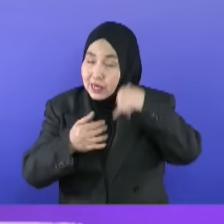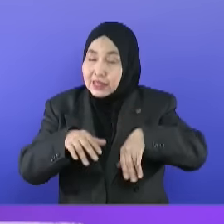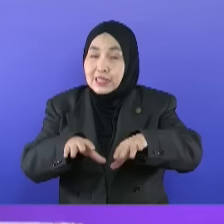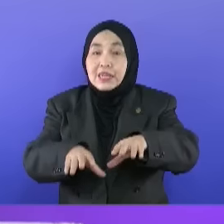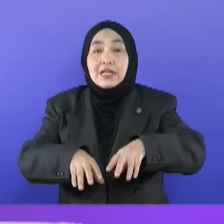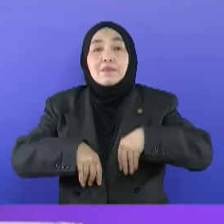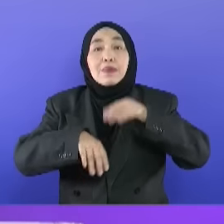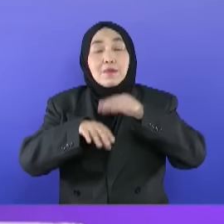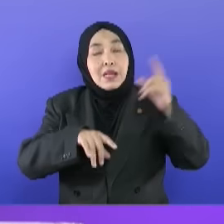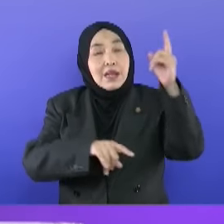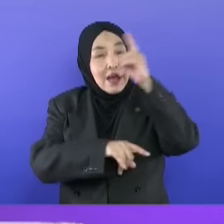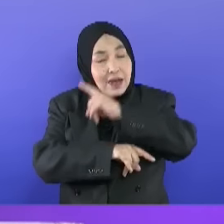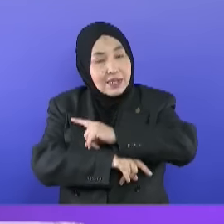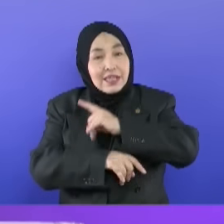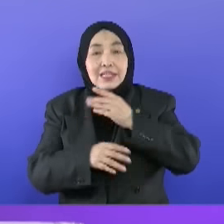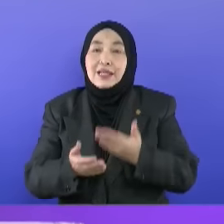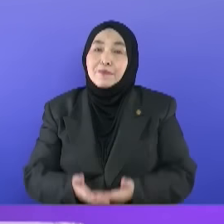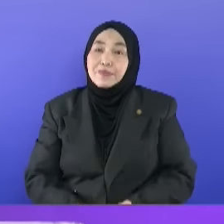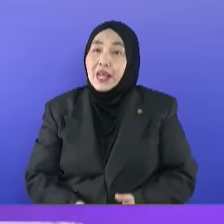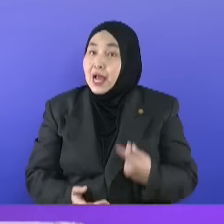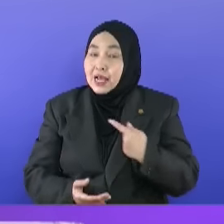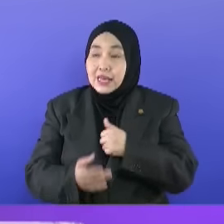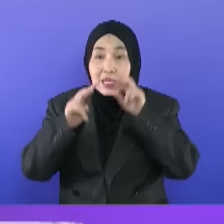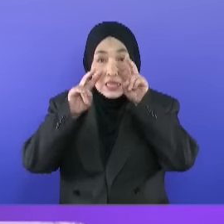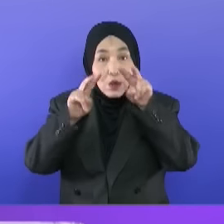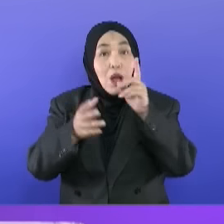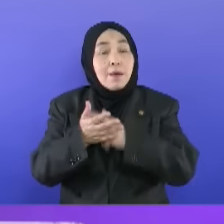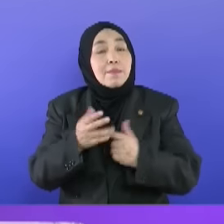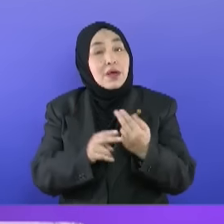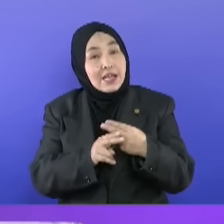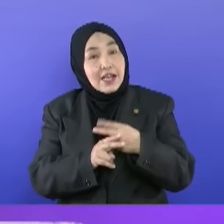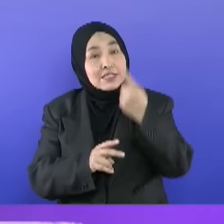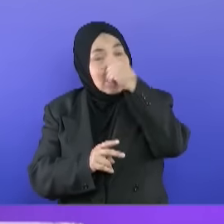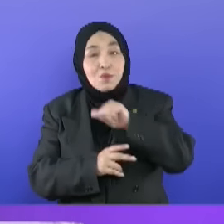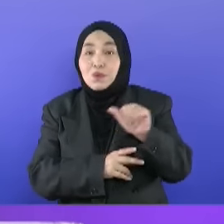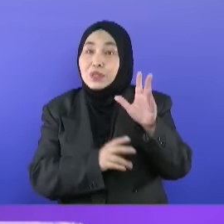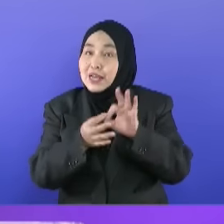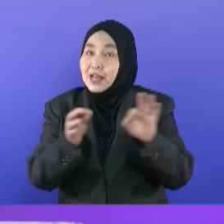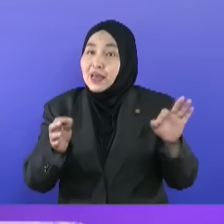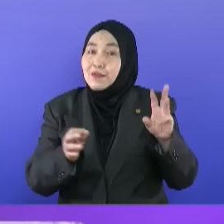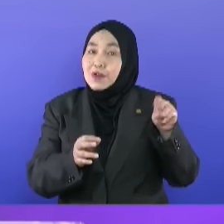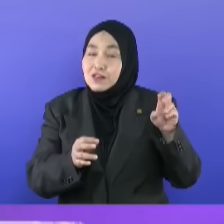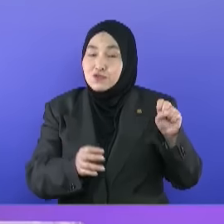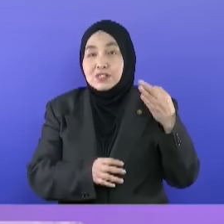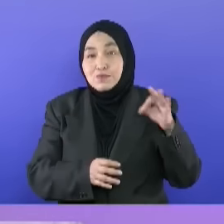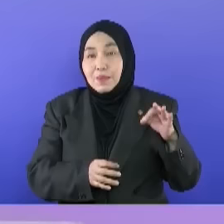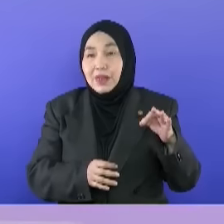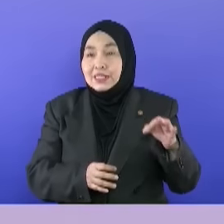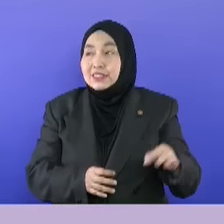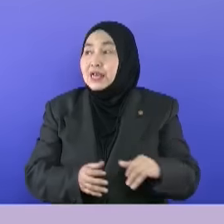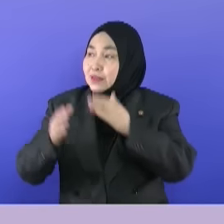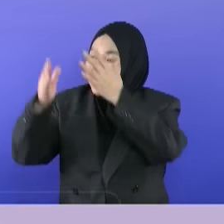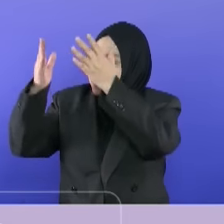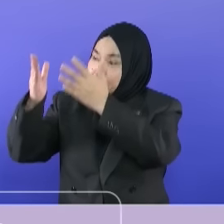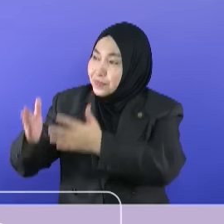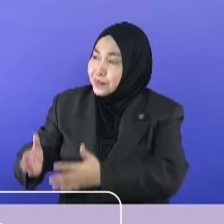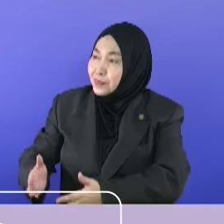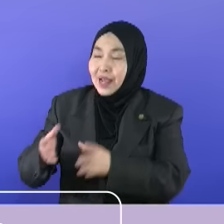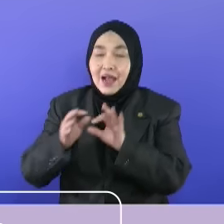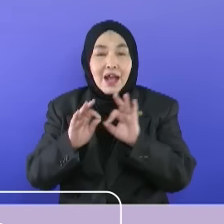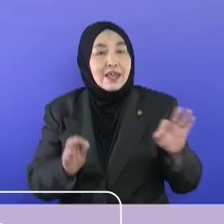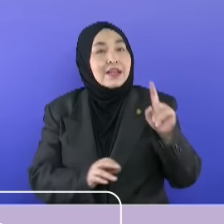hakim. Rabbi zidni ilma. Kita persaksikan apakah ringkasan bagi tiga ayat pada halaman yang ke-19. Iaitu pada ayat